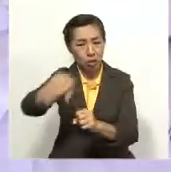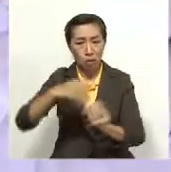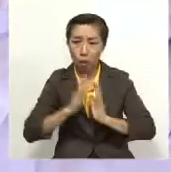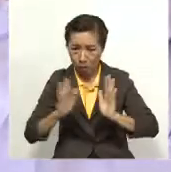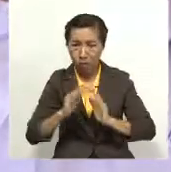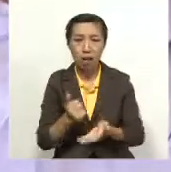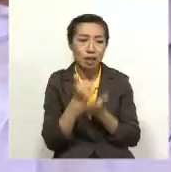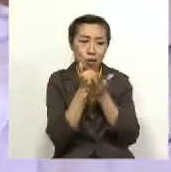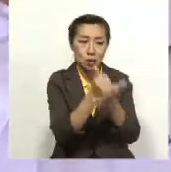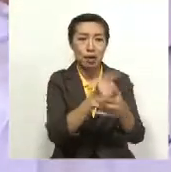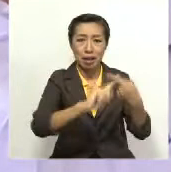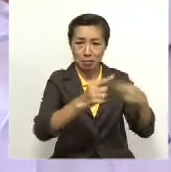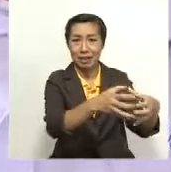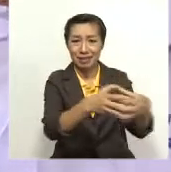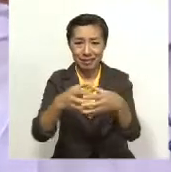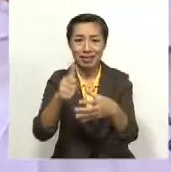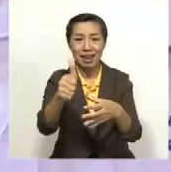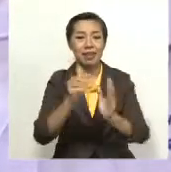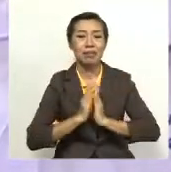มออกมาได้ครับ